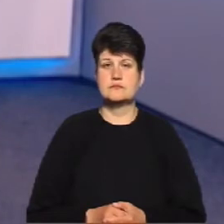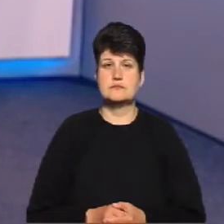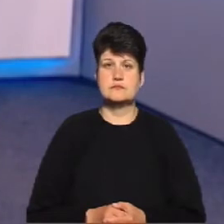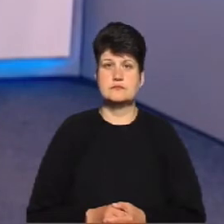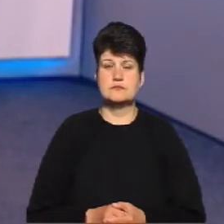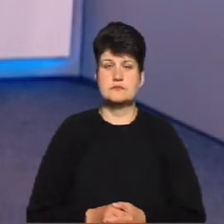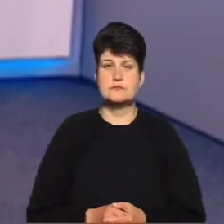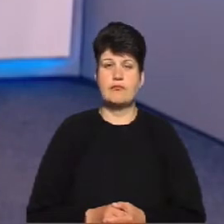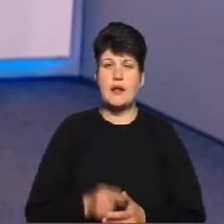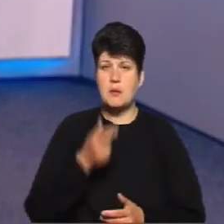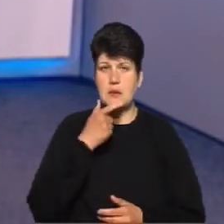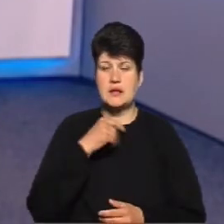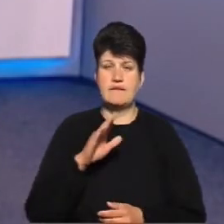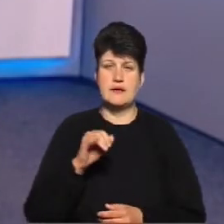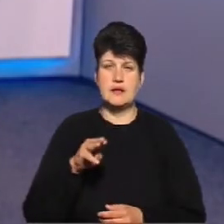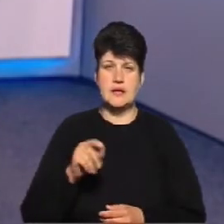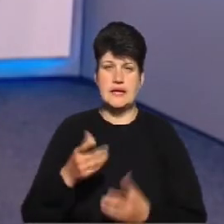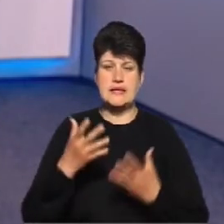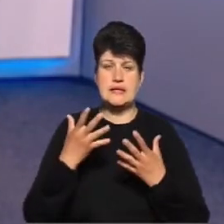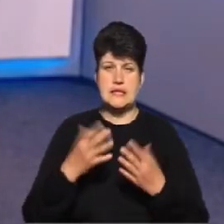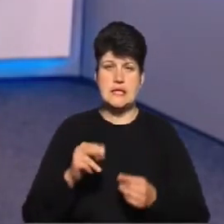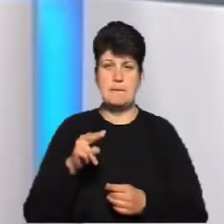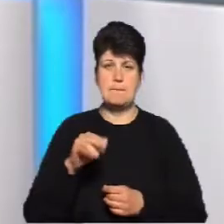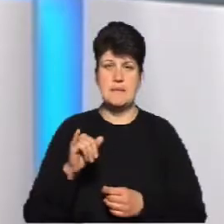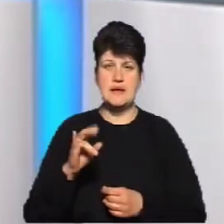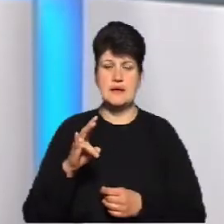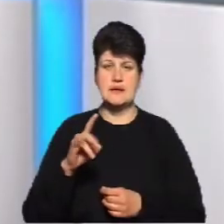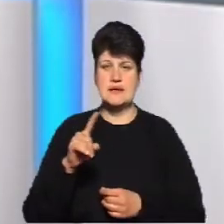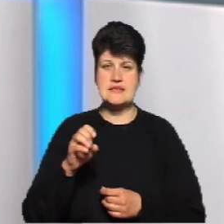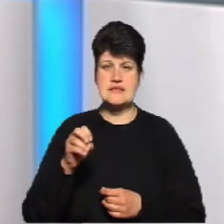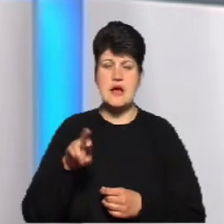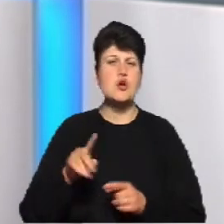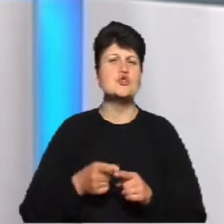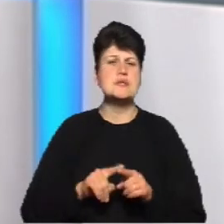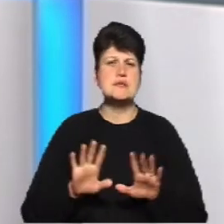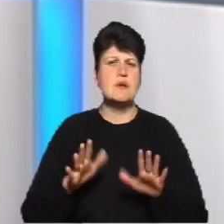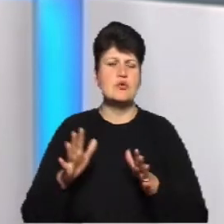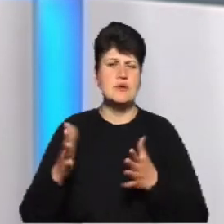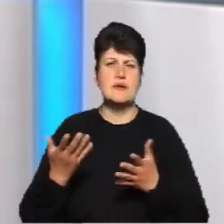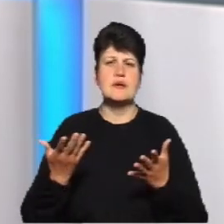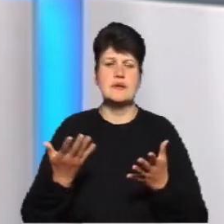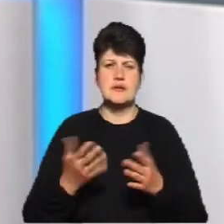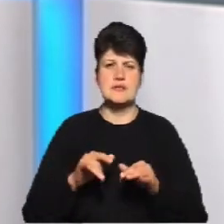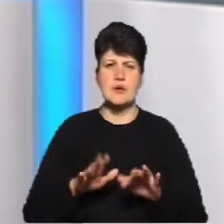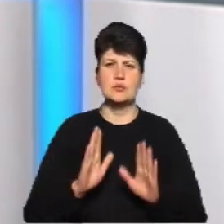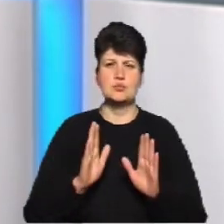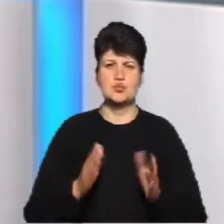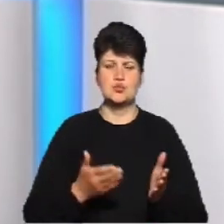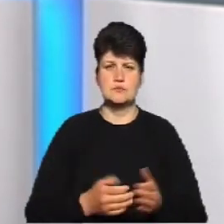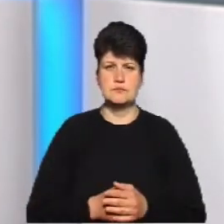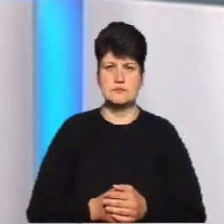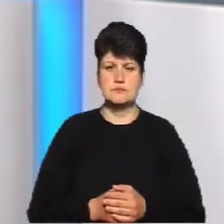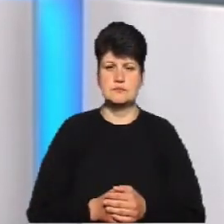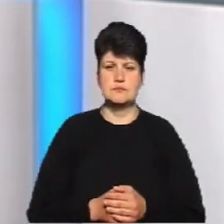Пане Віталію, Дні Пінзеля, розкажіть детальніше, що це за мистецька подія така, які заходи в її рамках будуть відбуватися?